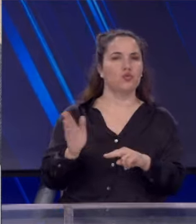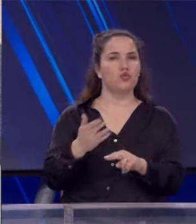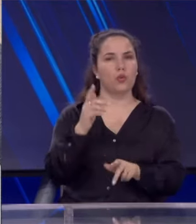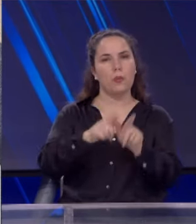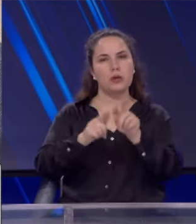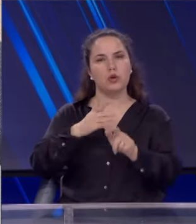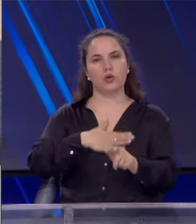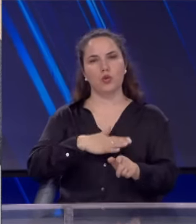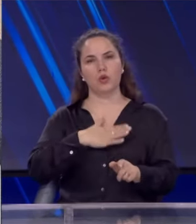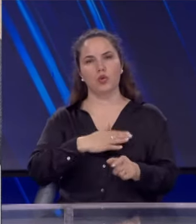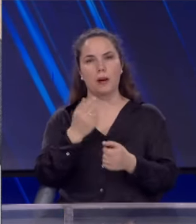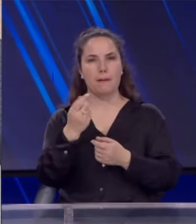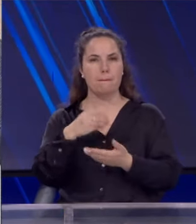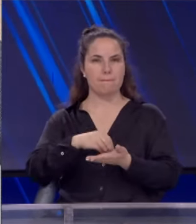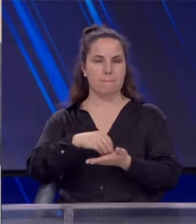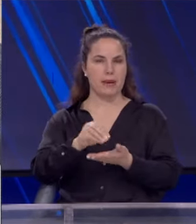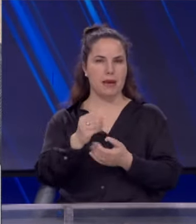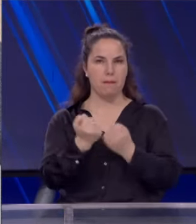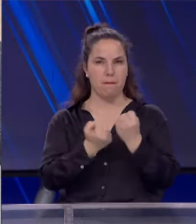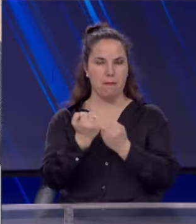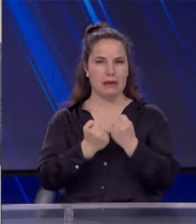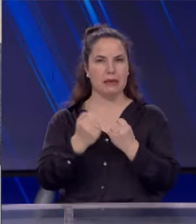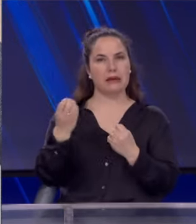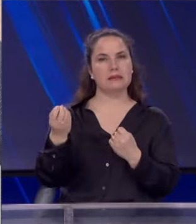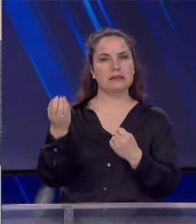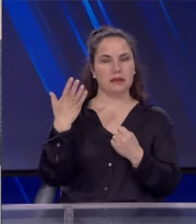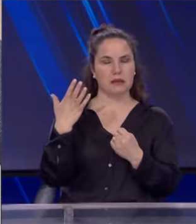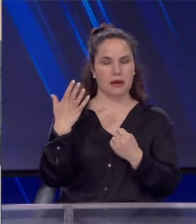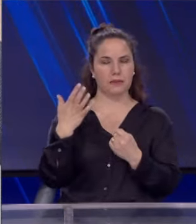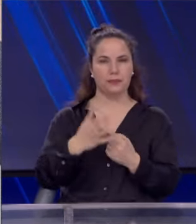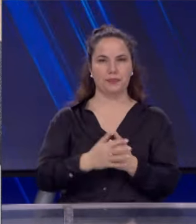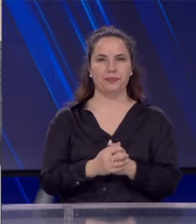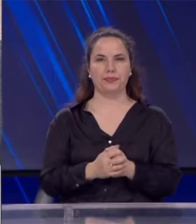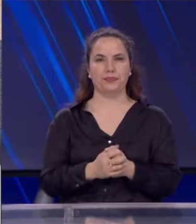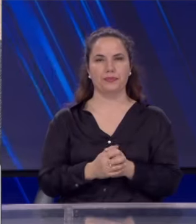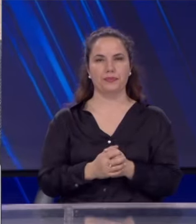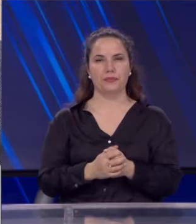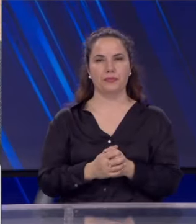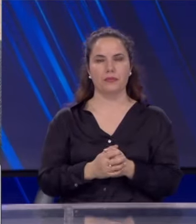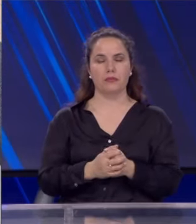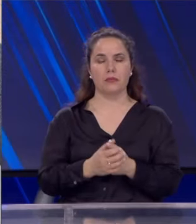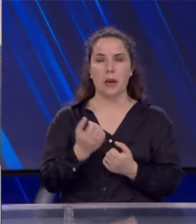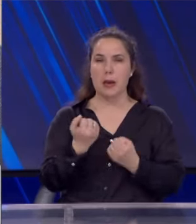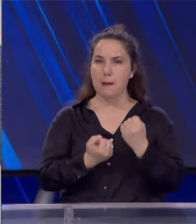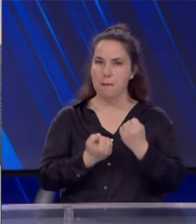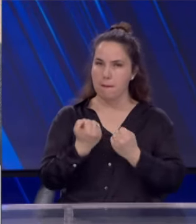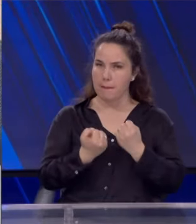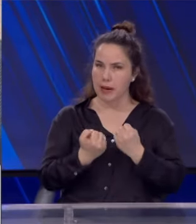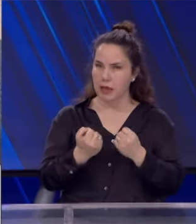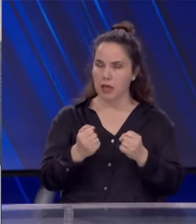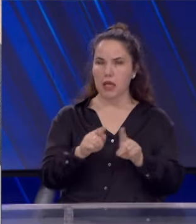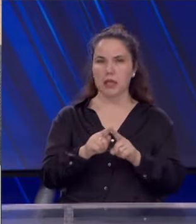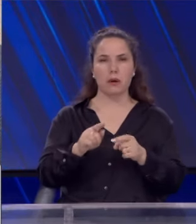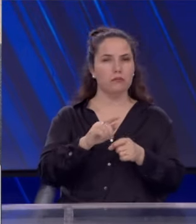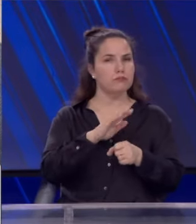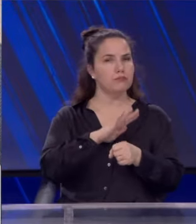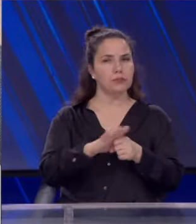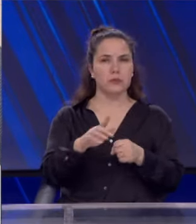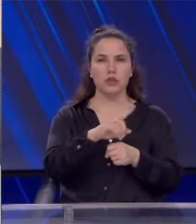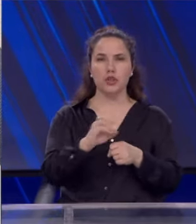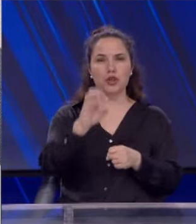full electric. Nëse flasim për mjetet të cilat janë full electric apo përdorin dhe një